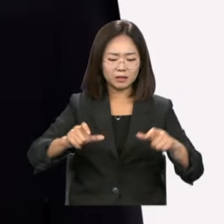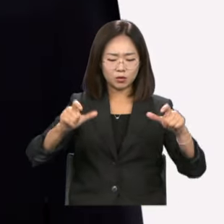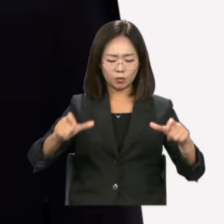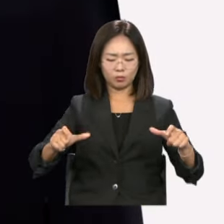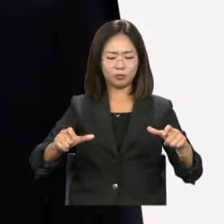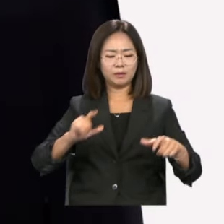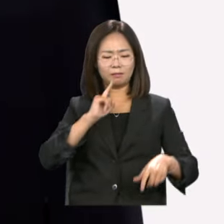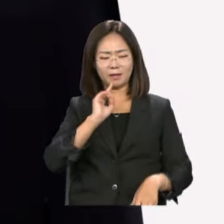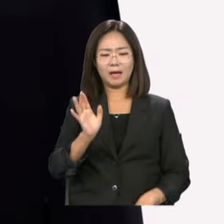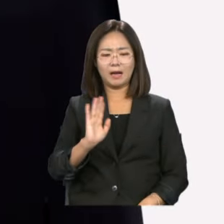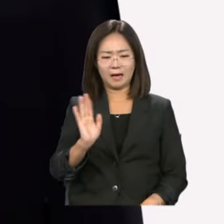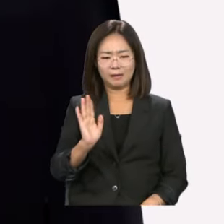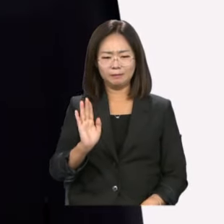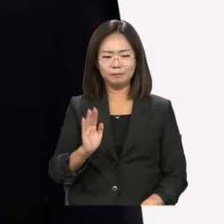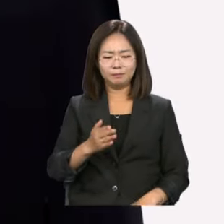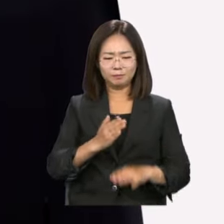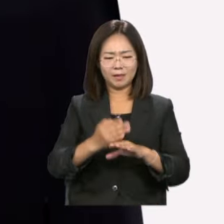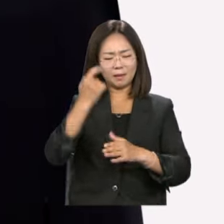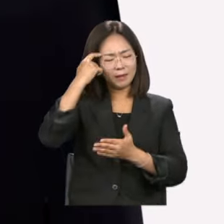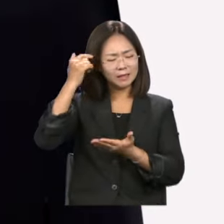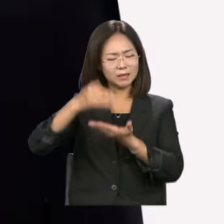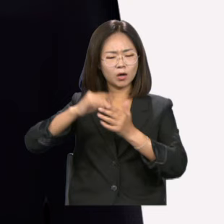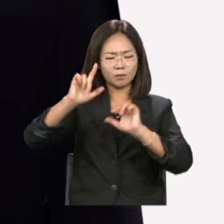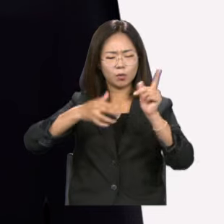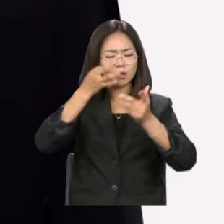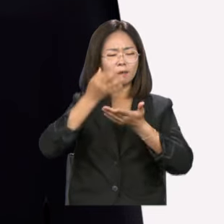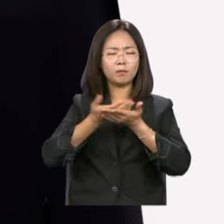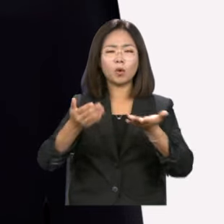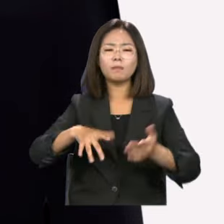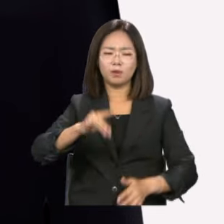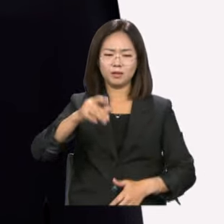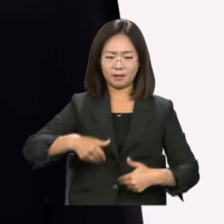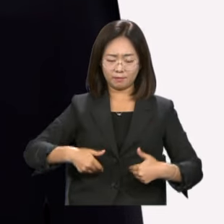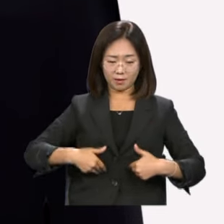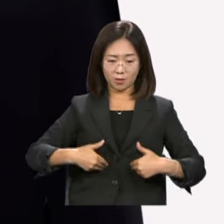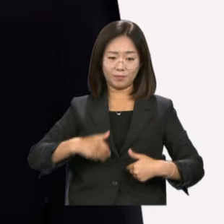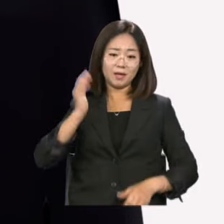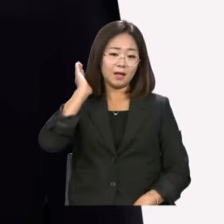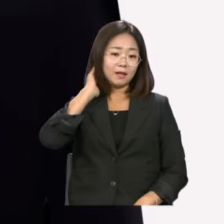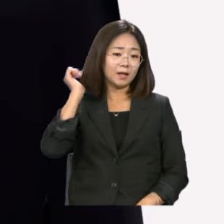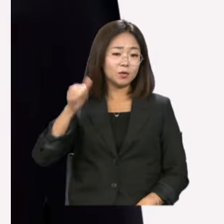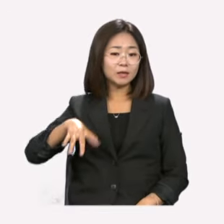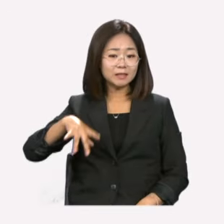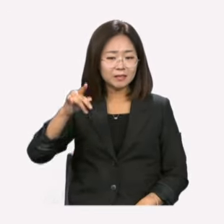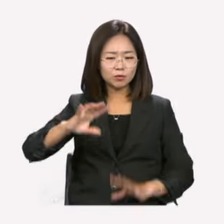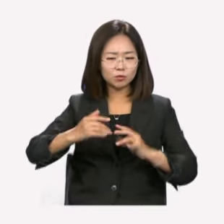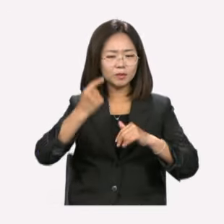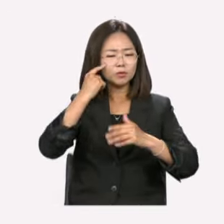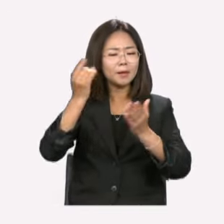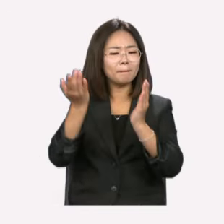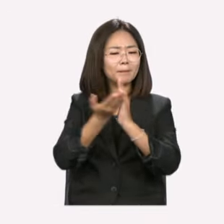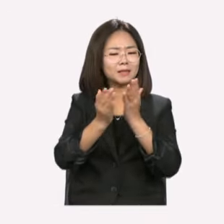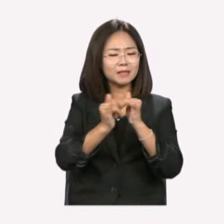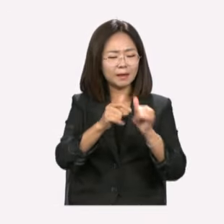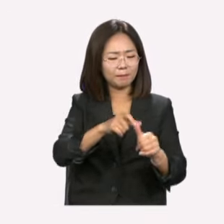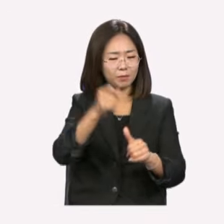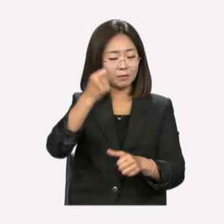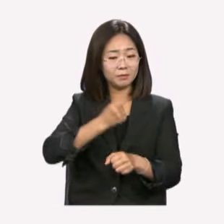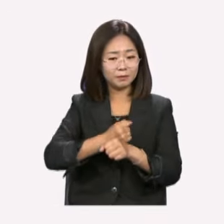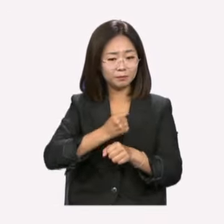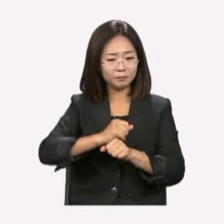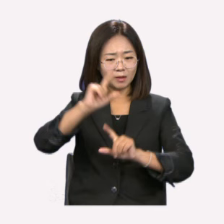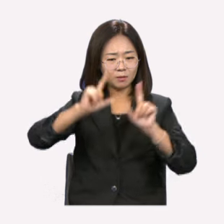체제 이야기를 하기 전에 당이 반성하는 모습을 보이는게 먼저다 또 대통령실이 먼저 국민 눈높이에 맞는 인사를 통해